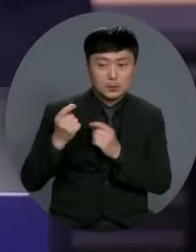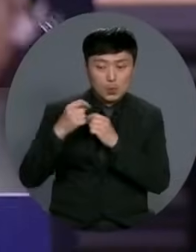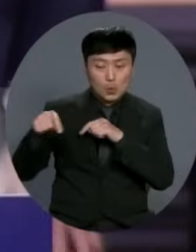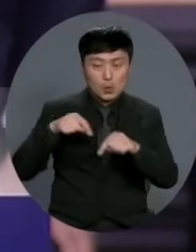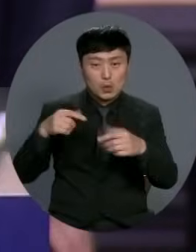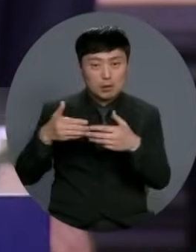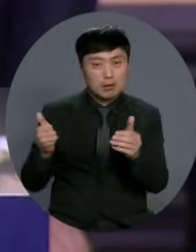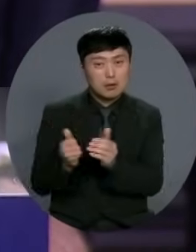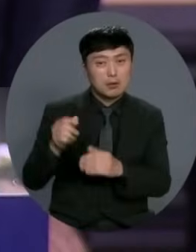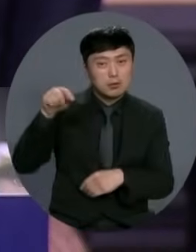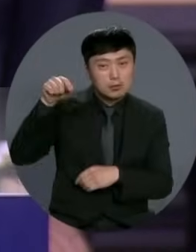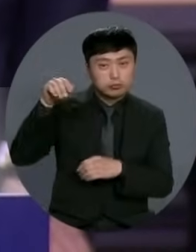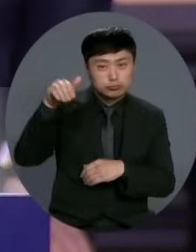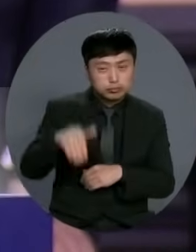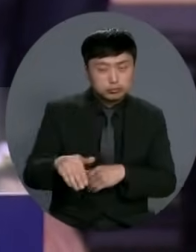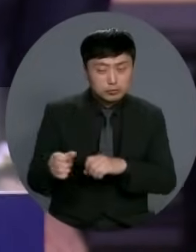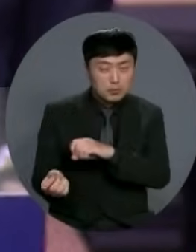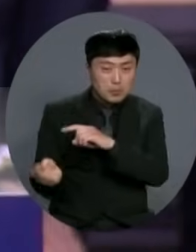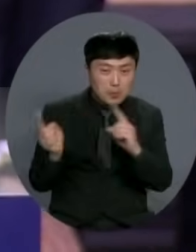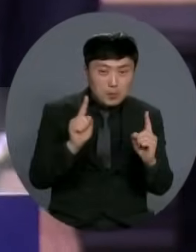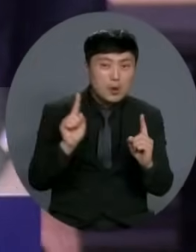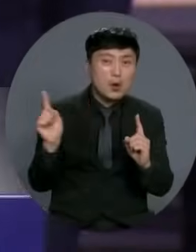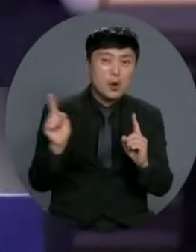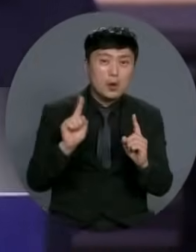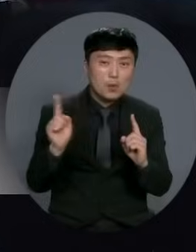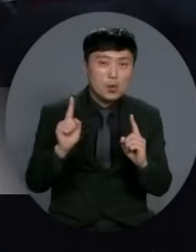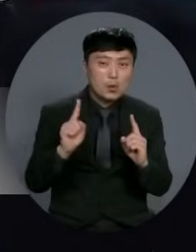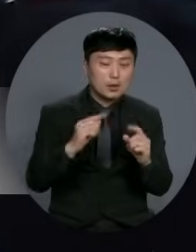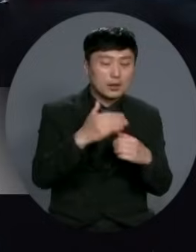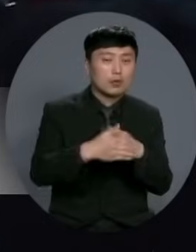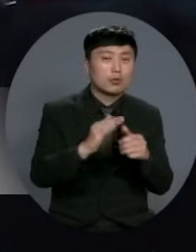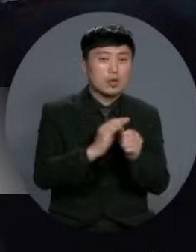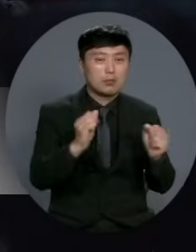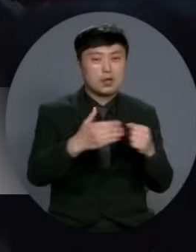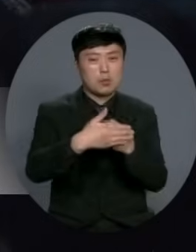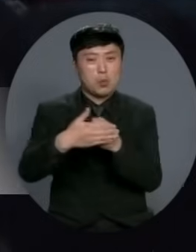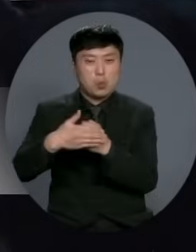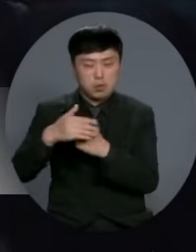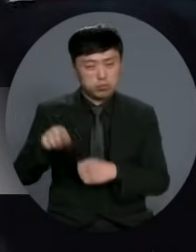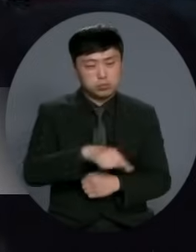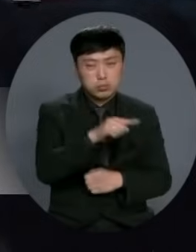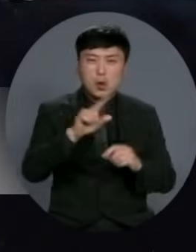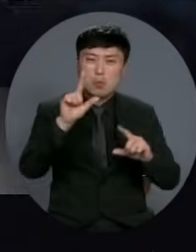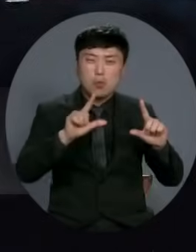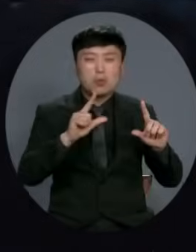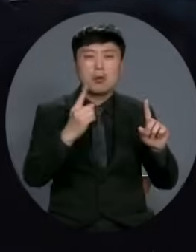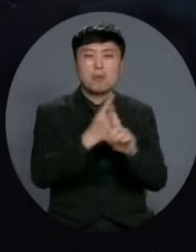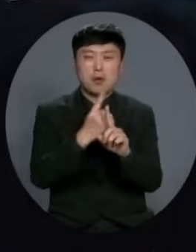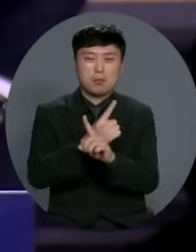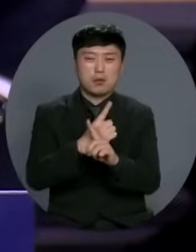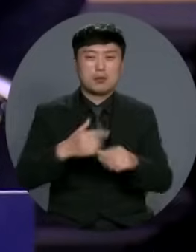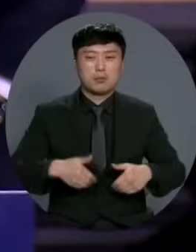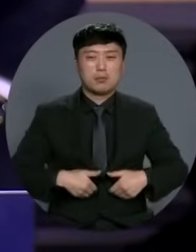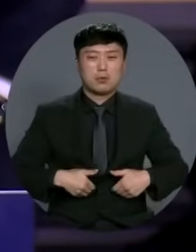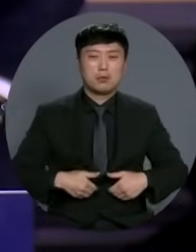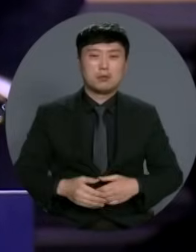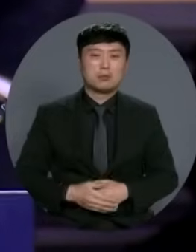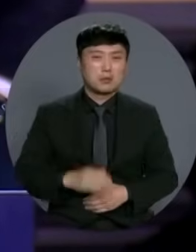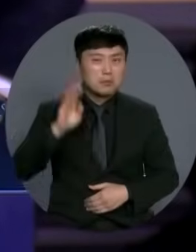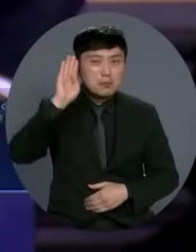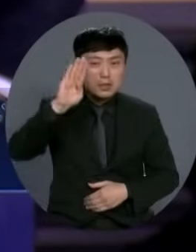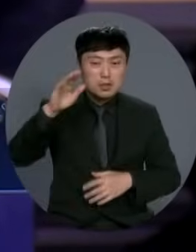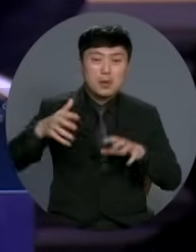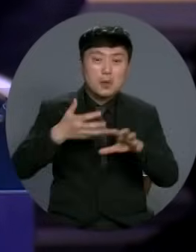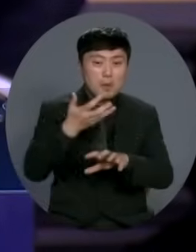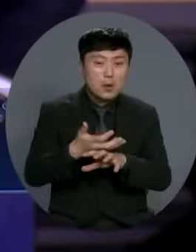정치권은 대구 경북을 칭송하며 지지만 얻으려 한다며 지지자들이 변해야 한다고 강조했습니다. 미래를